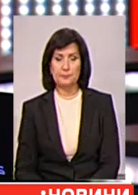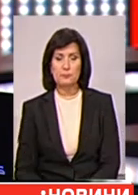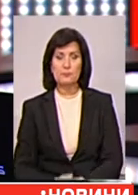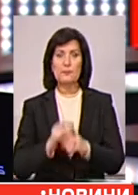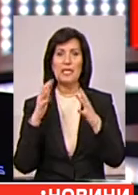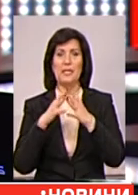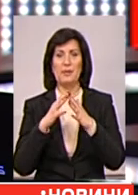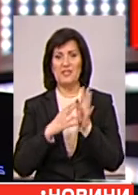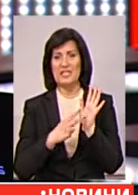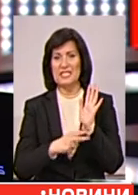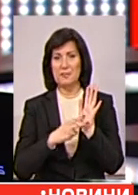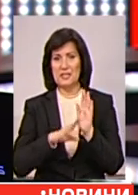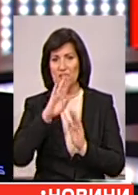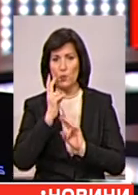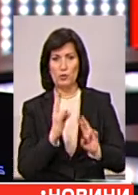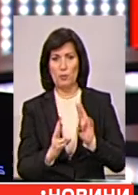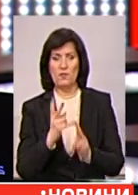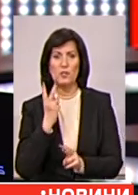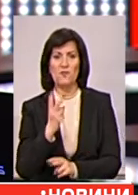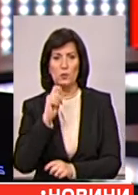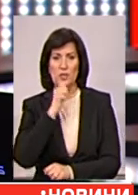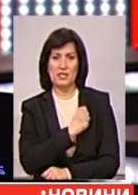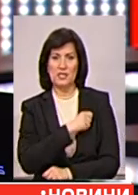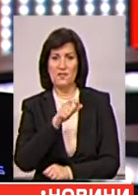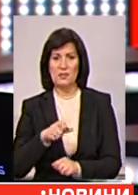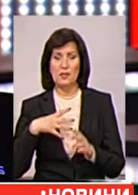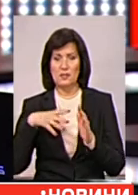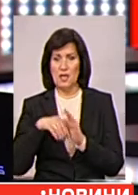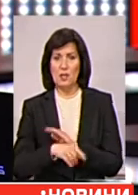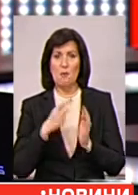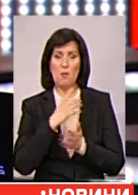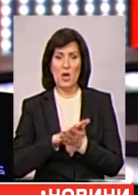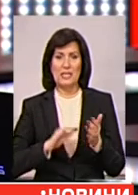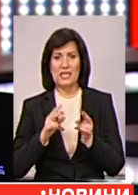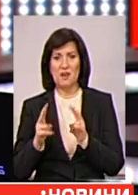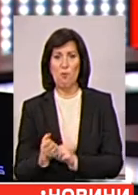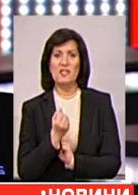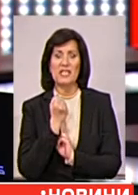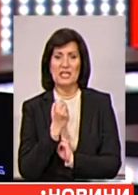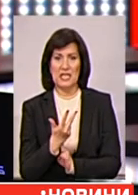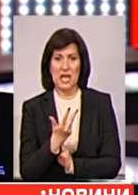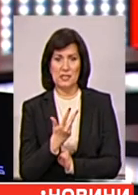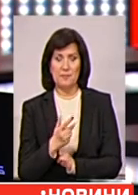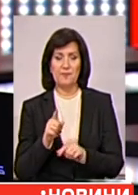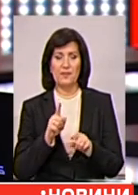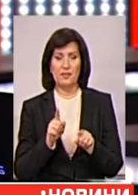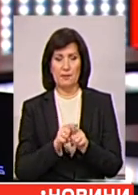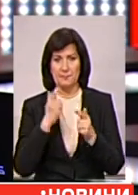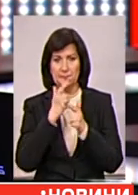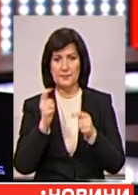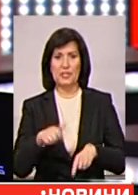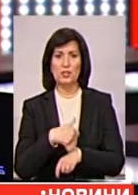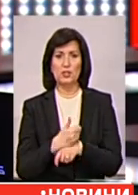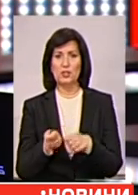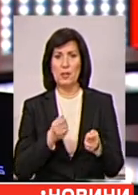На передовій 70 ворожих провокацій, двоє українських бійців загинули, поранених і травмованих 13. Такі цифри наводить штаб АТО.